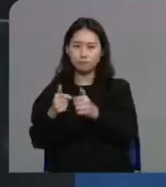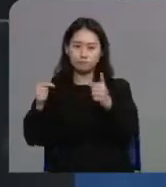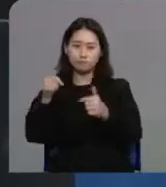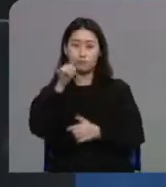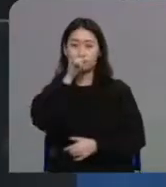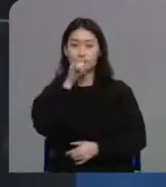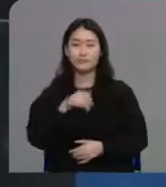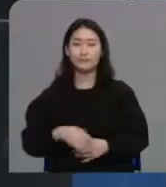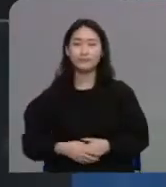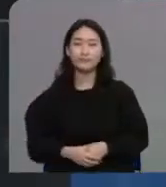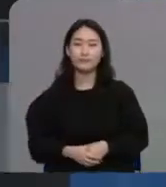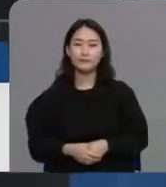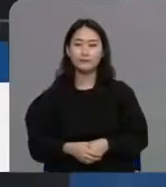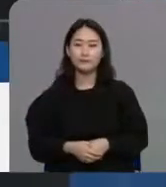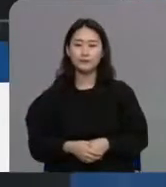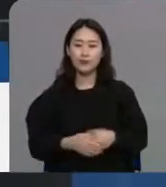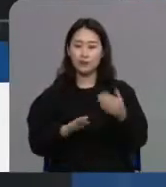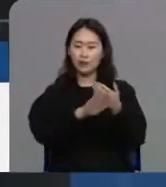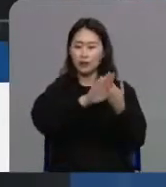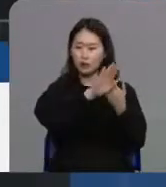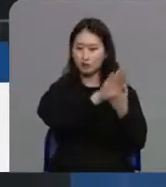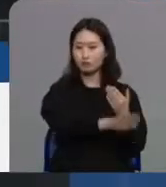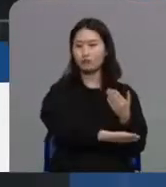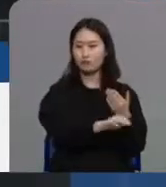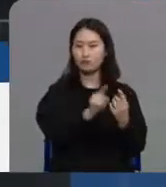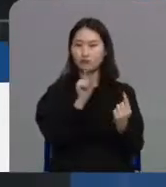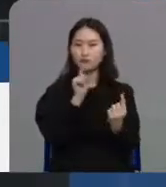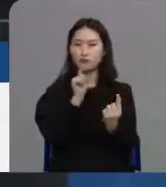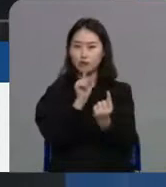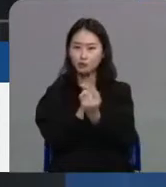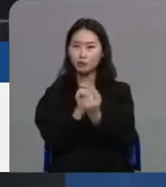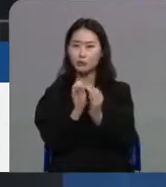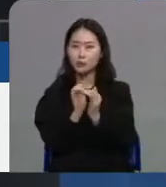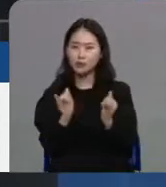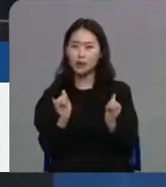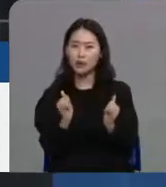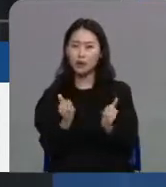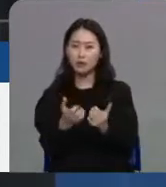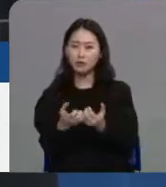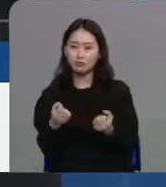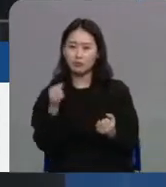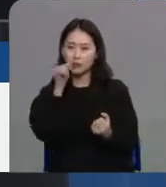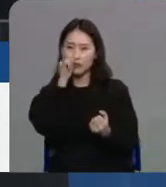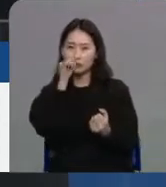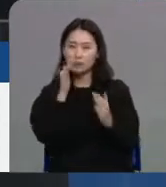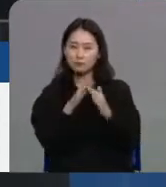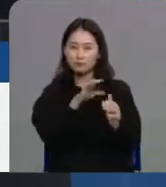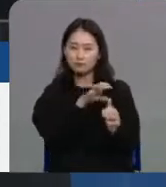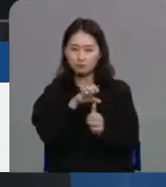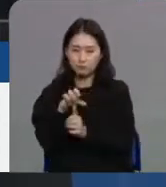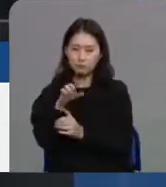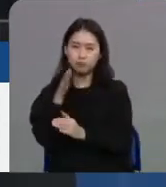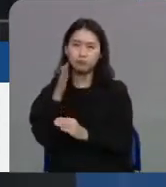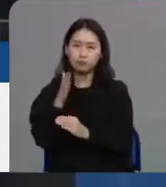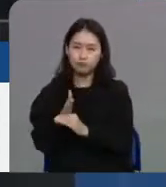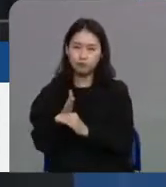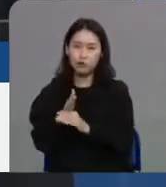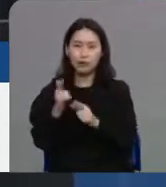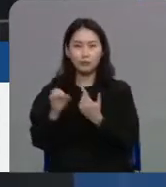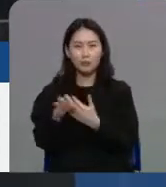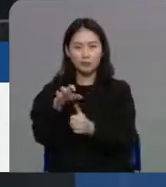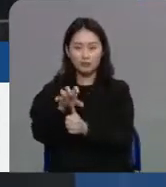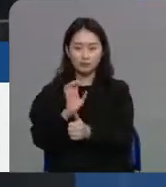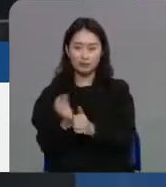이후에 접촉자 로 분류된 4 강의 도중 이라든지 해 들은 검사에서